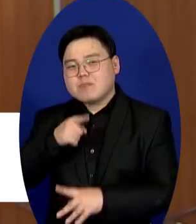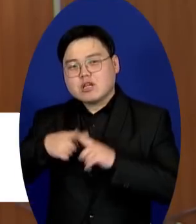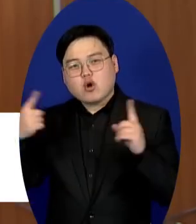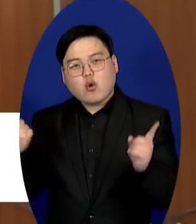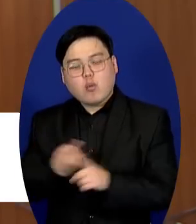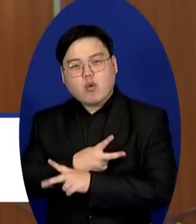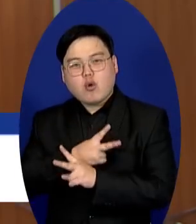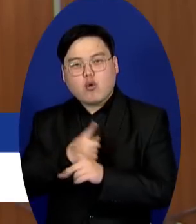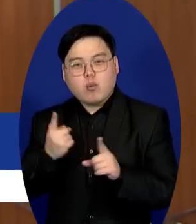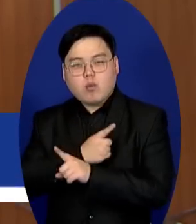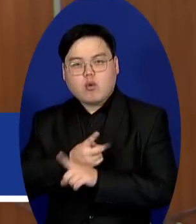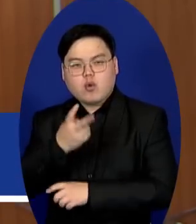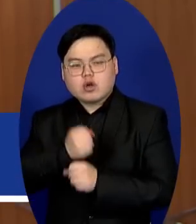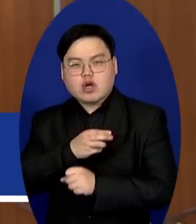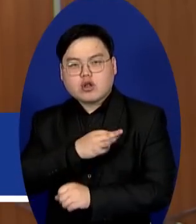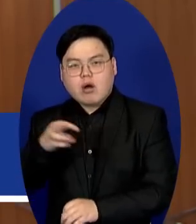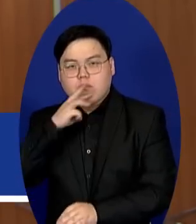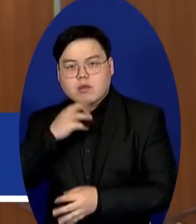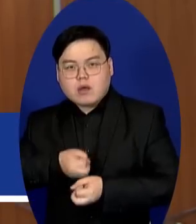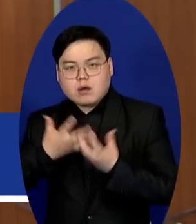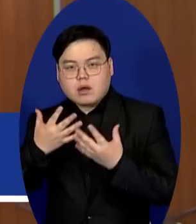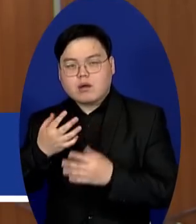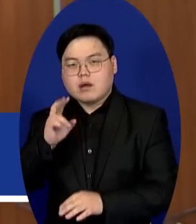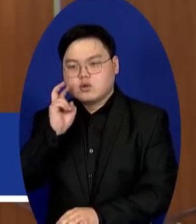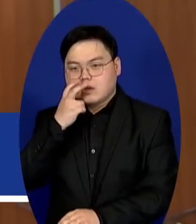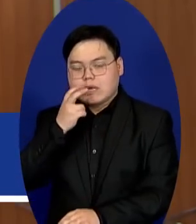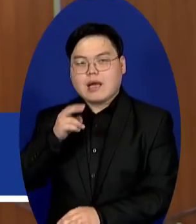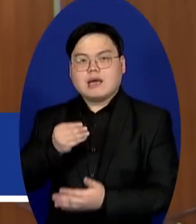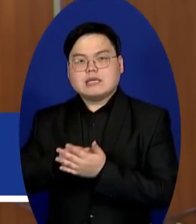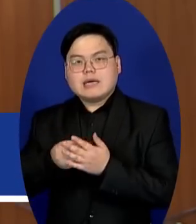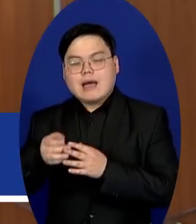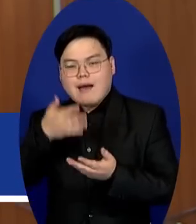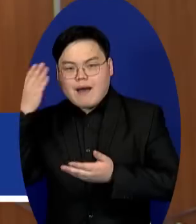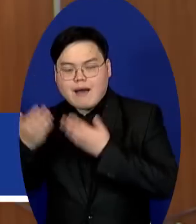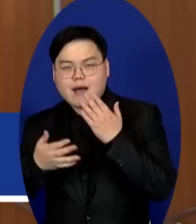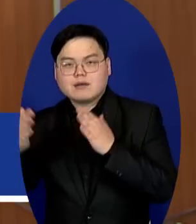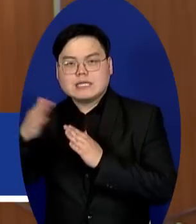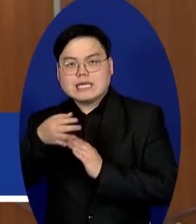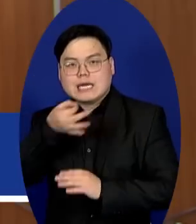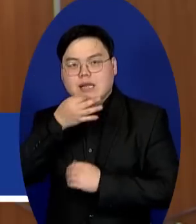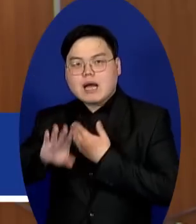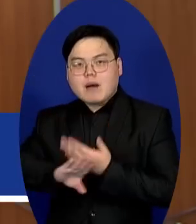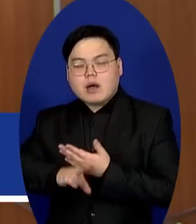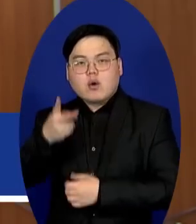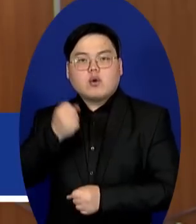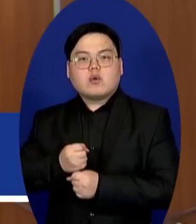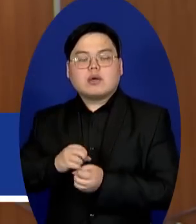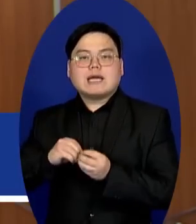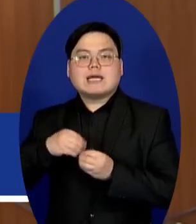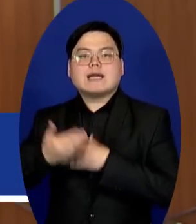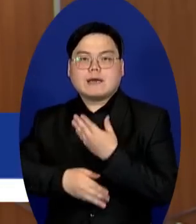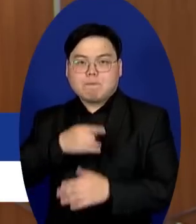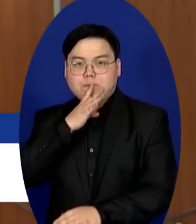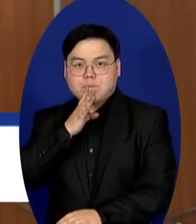гимтэргийн тоо мэдээ гарна. За одоо илрүүлэх, гимтэрг илрүүлэх, дасан зогсоох, урьсан зэргийлэх ажил арга хэмжээнүүд явагдана.